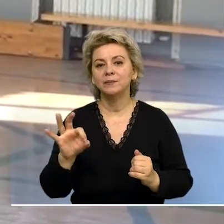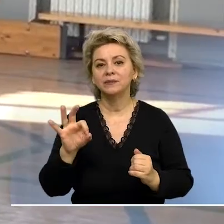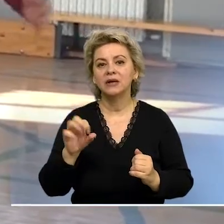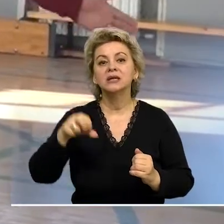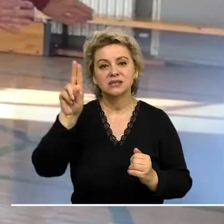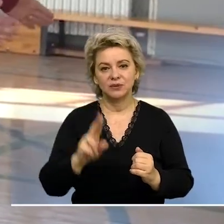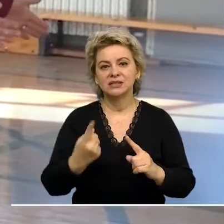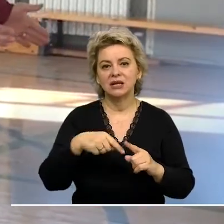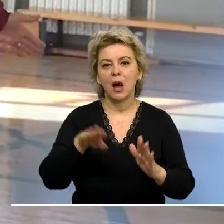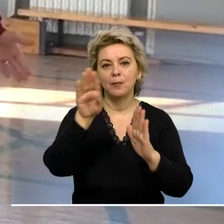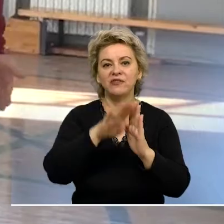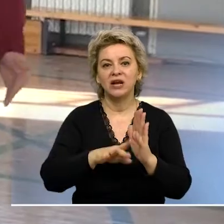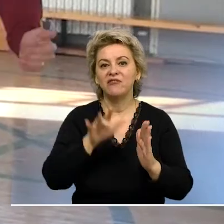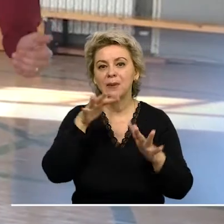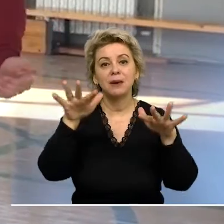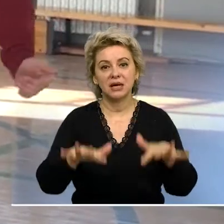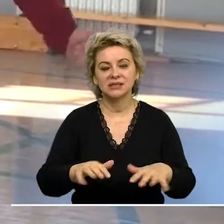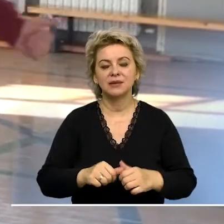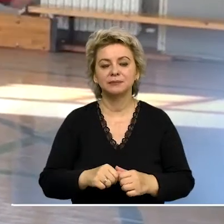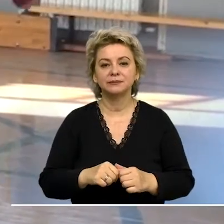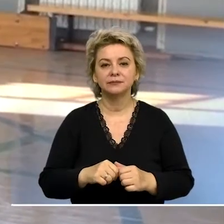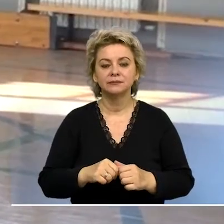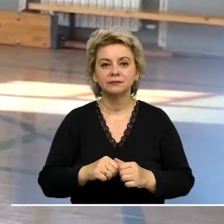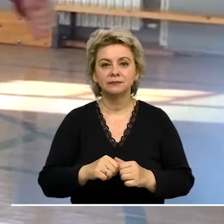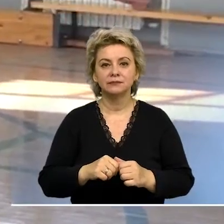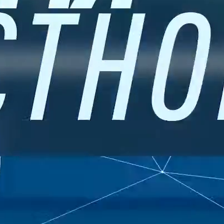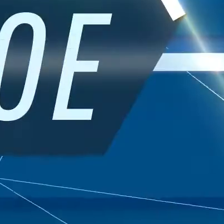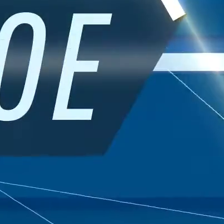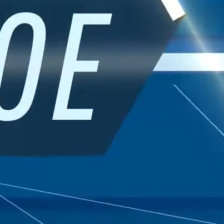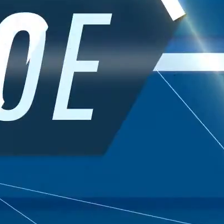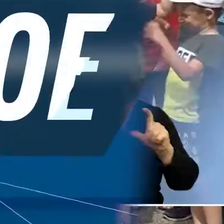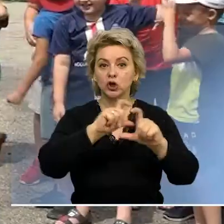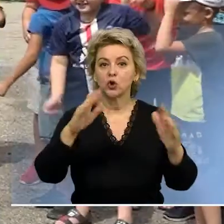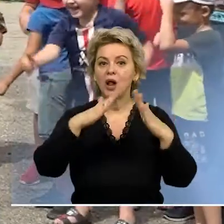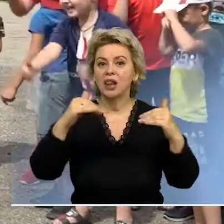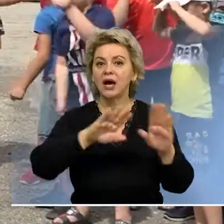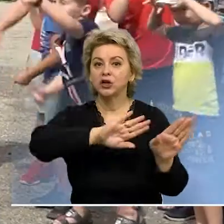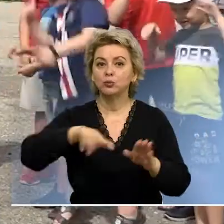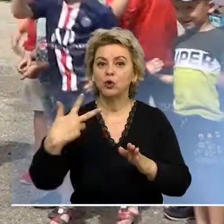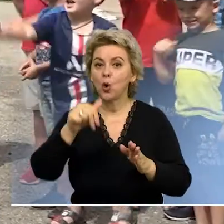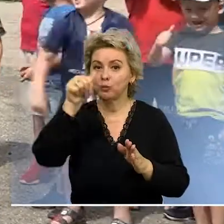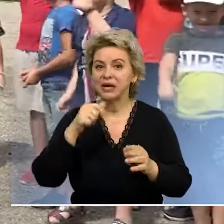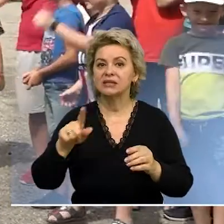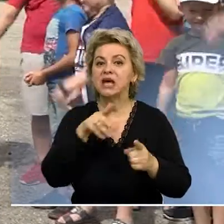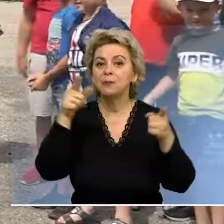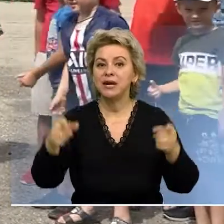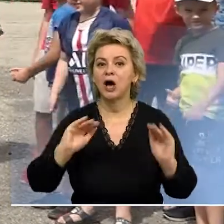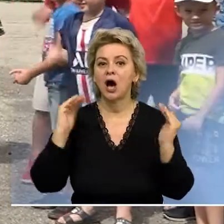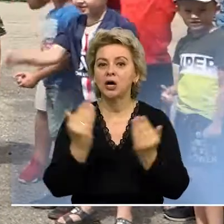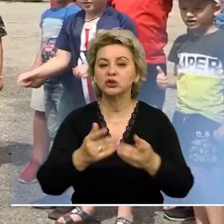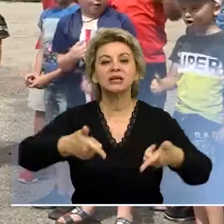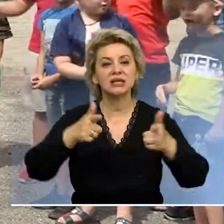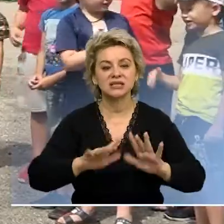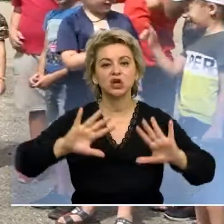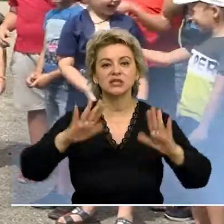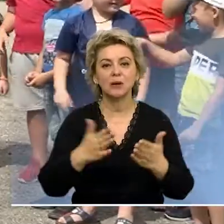Александр Гайко, Виктория Хруцкая. Специально для «Время местное». Открытие школьных лагерей после